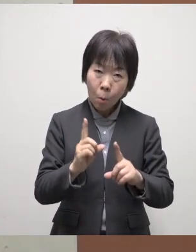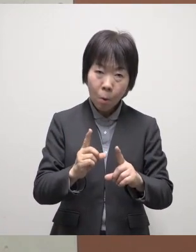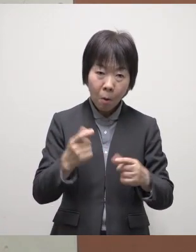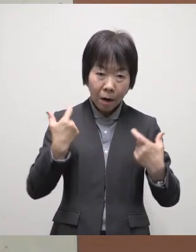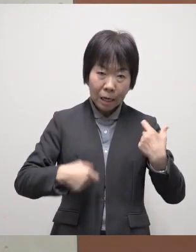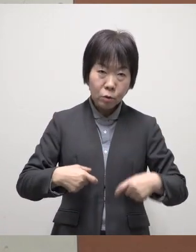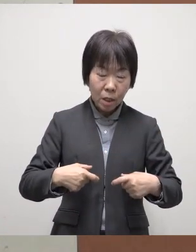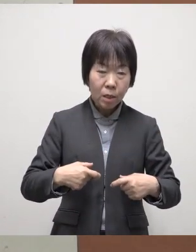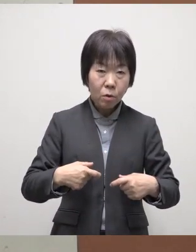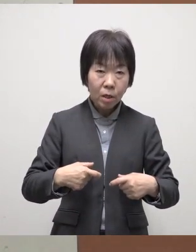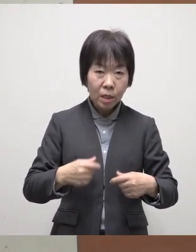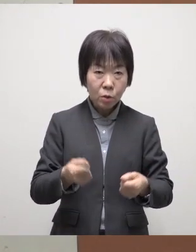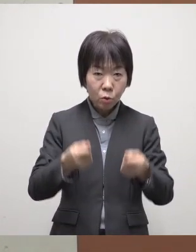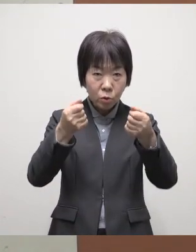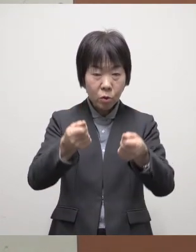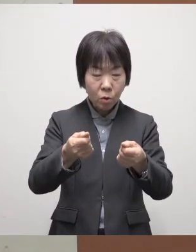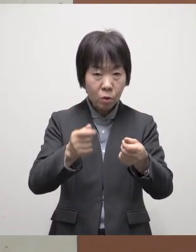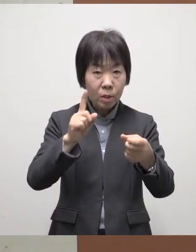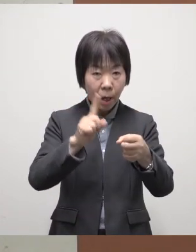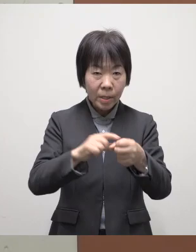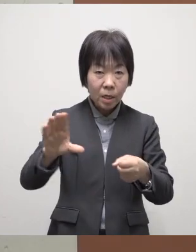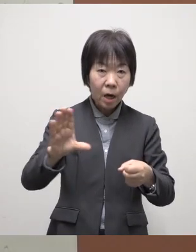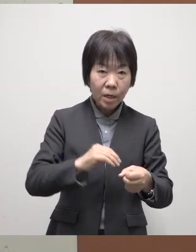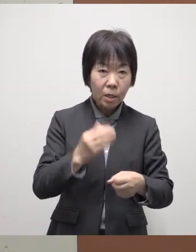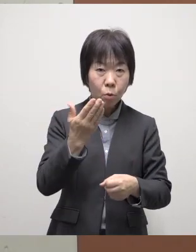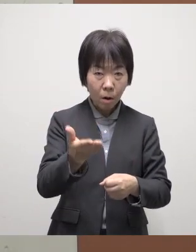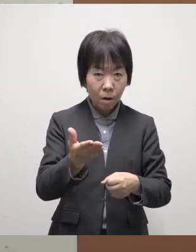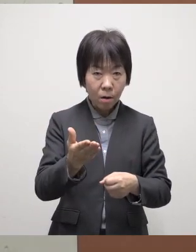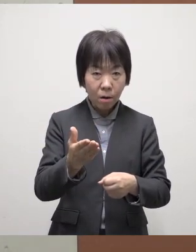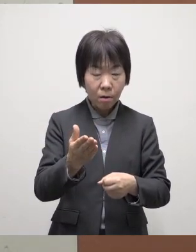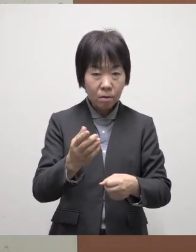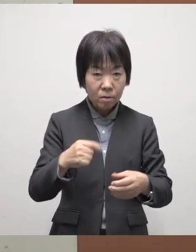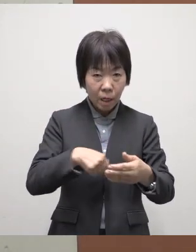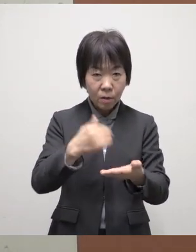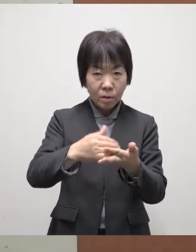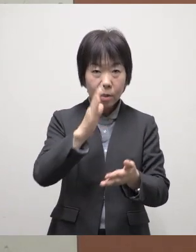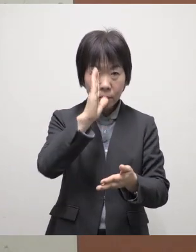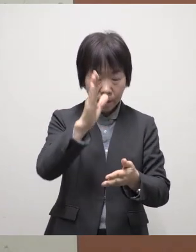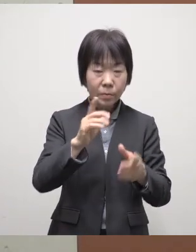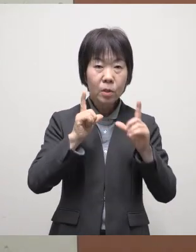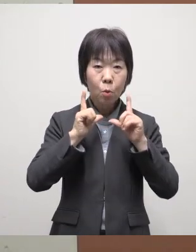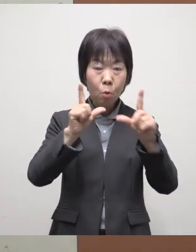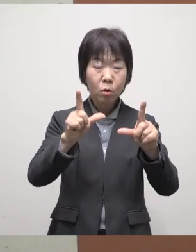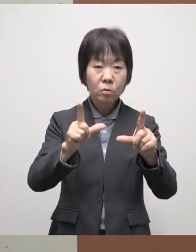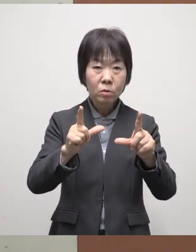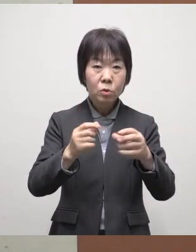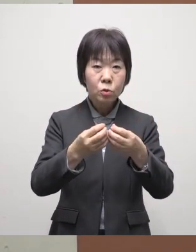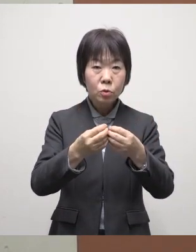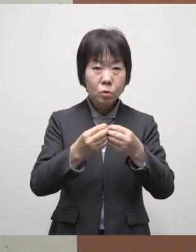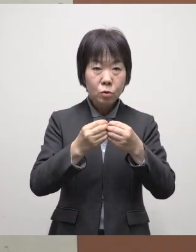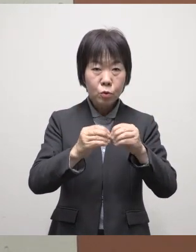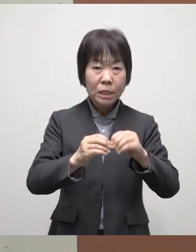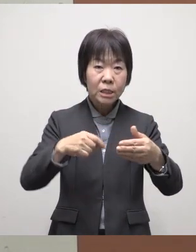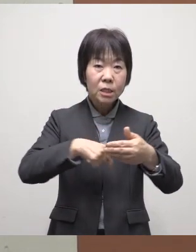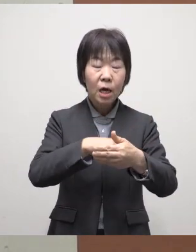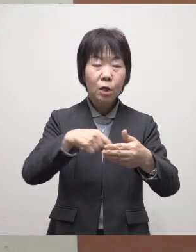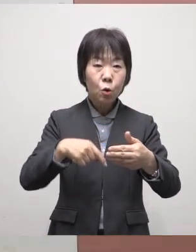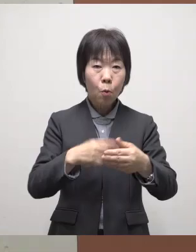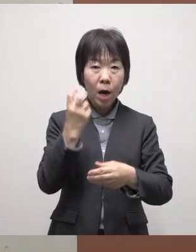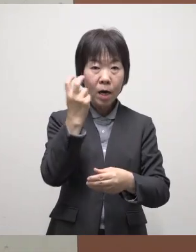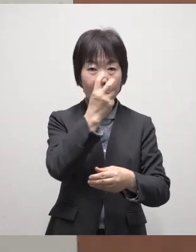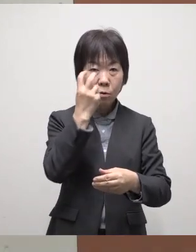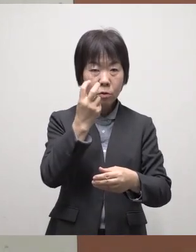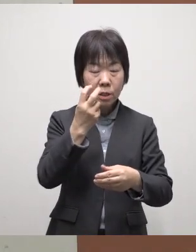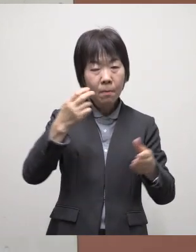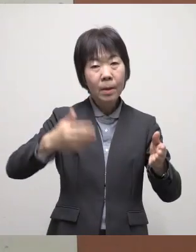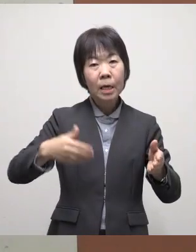とかでですね授業したから気に入ったハイあのまだ詳細なところは確認